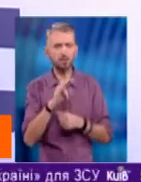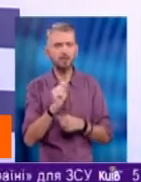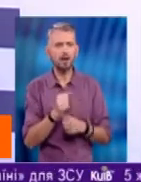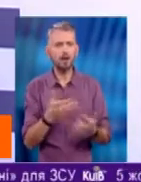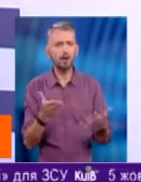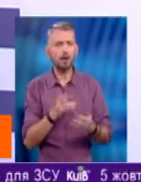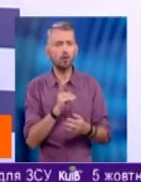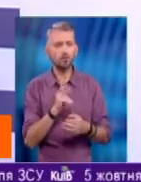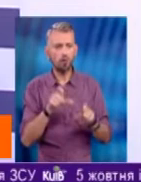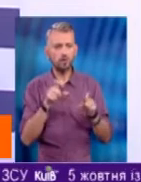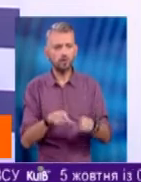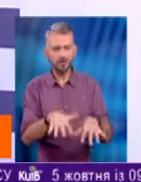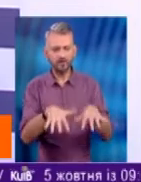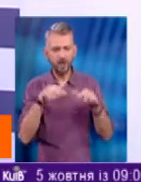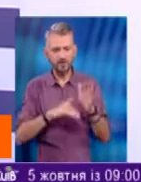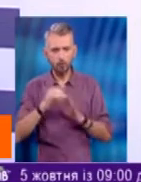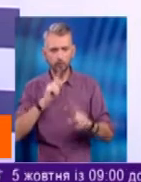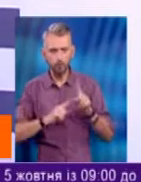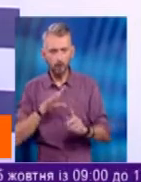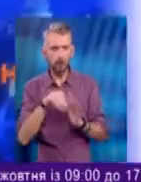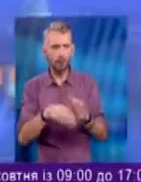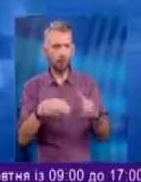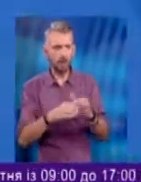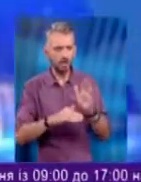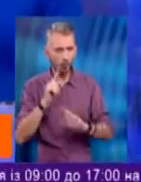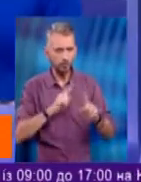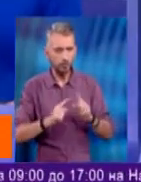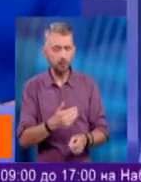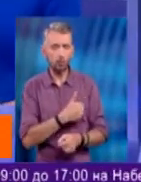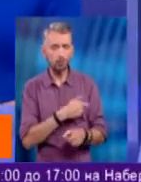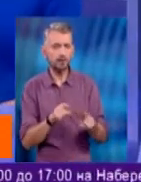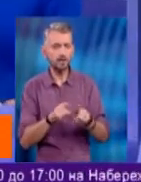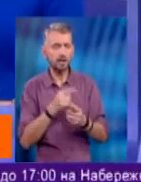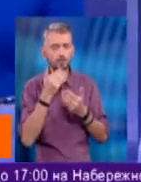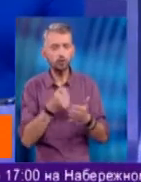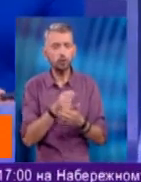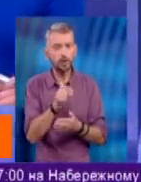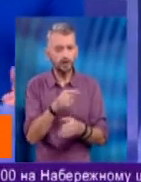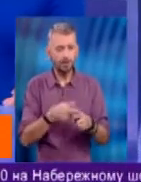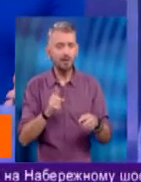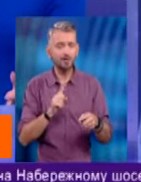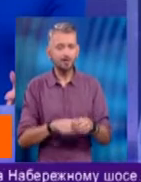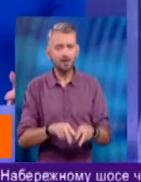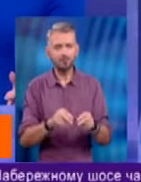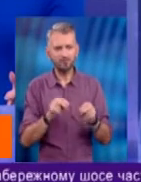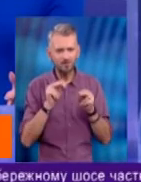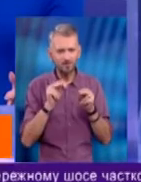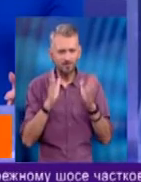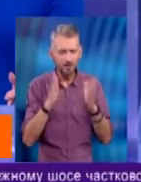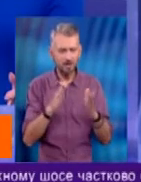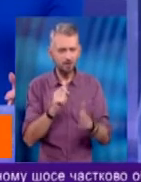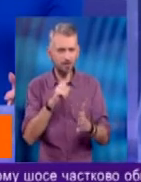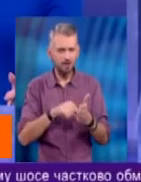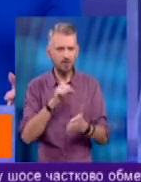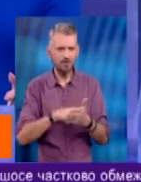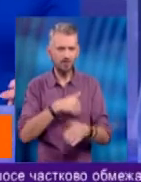які сидять в залі Верховної Ради, саме в комітеті Верховної Ради. І хотілося все-таки звернутися до них, тому що це відверте питання від вулиці, від